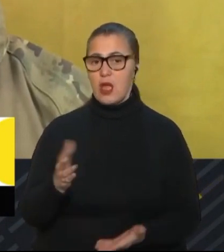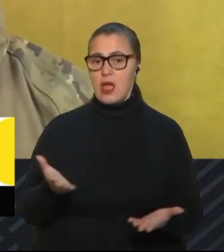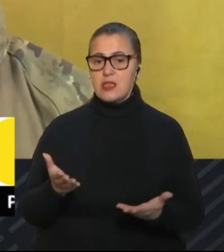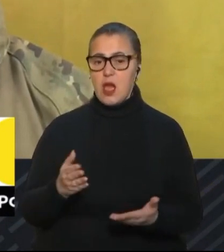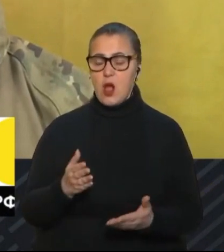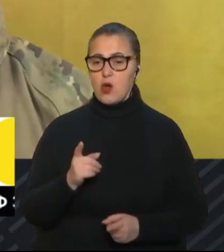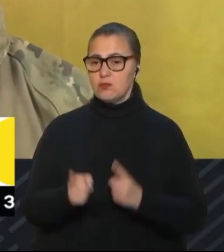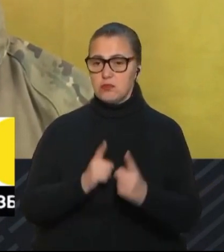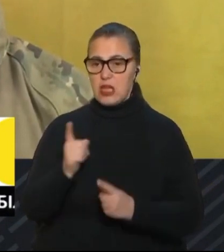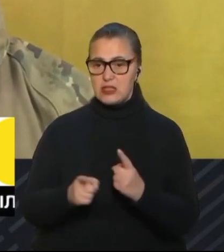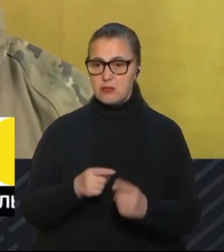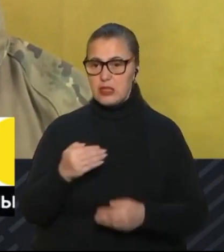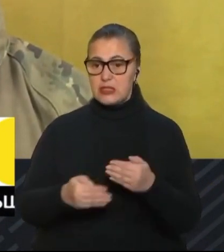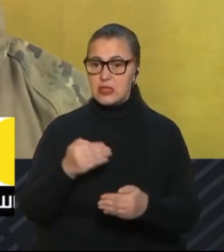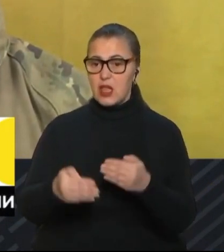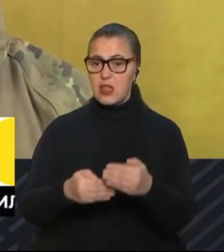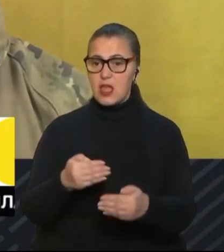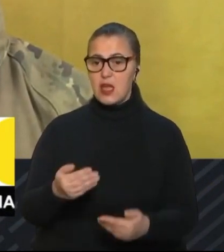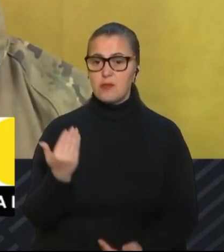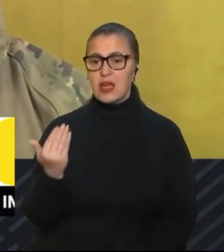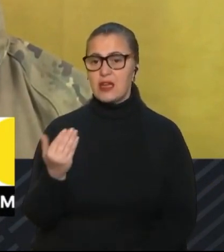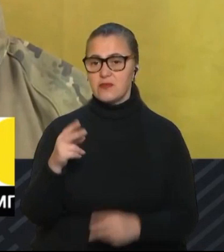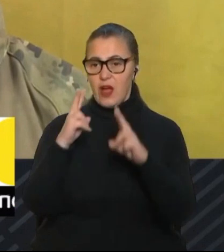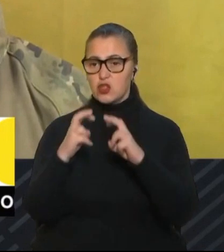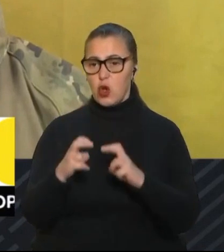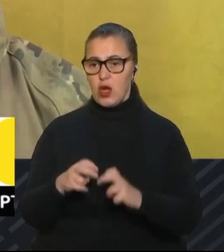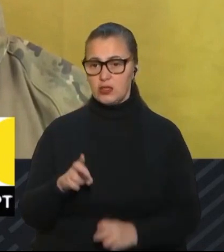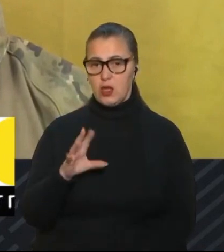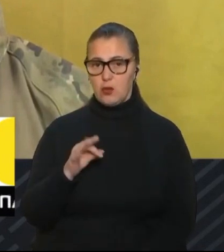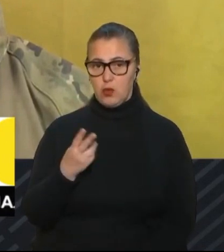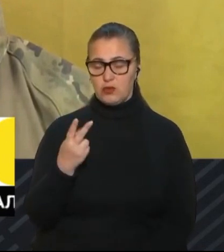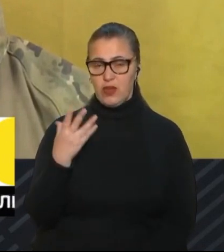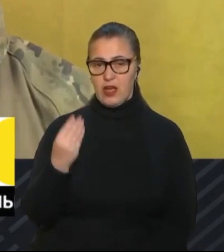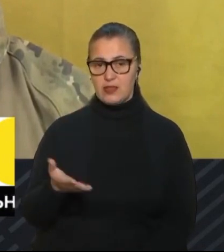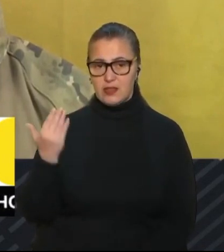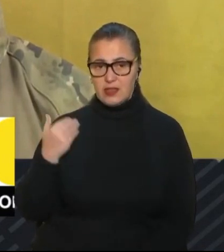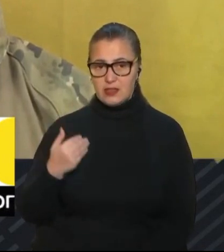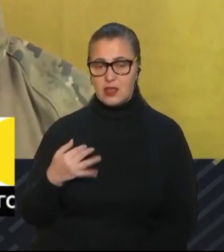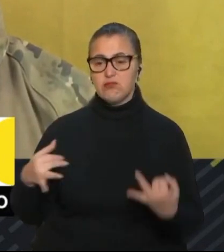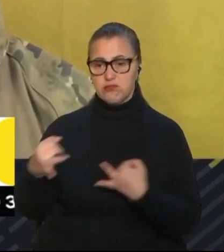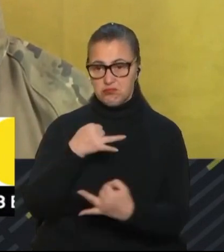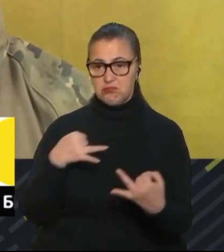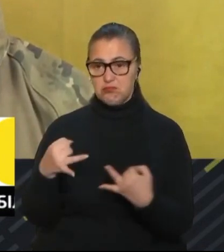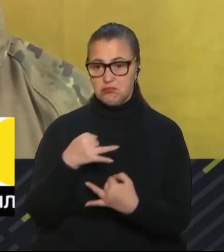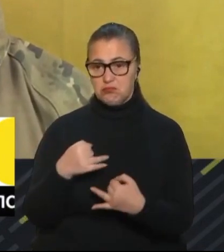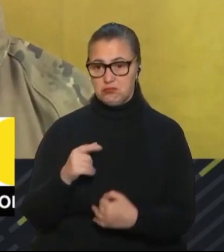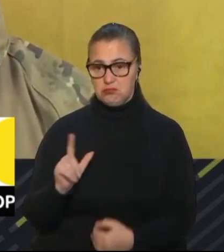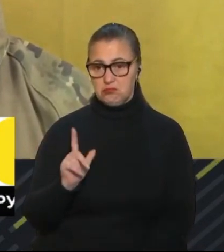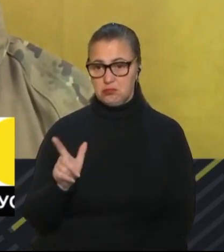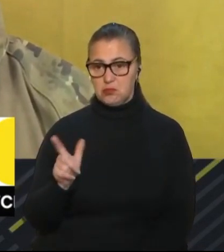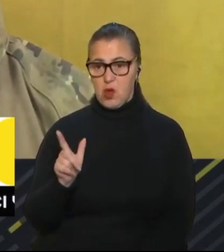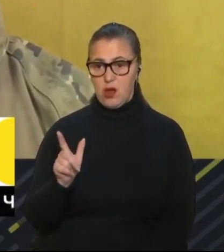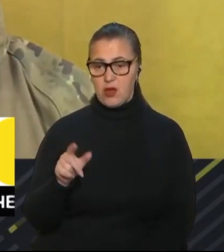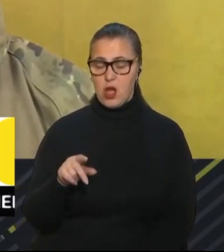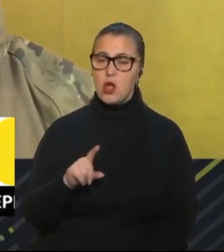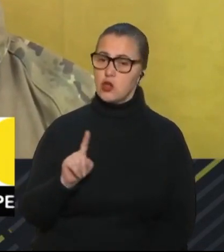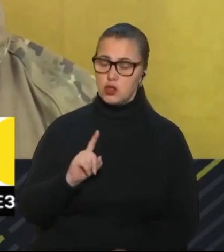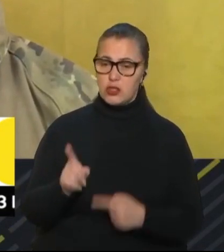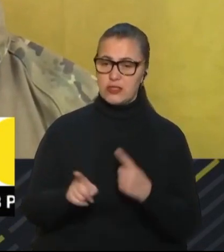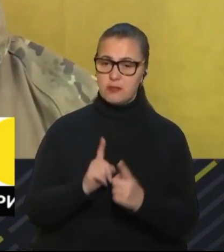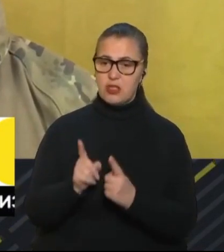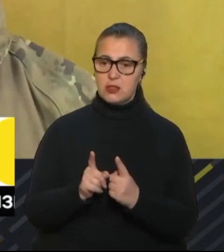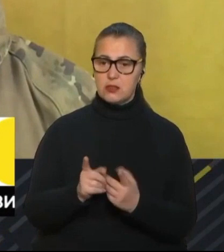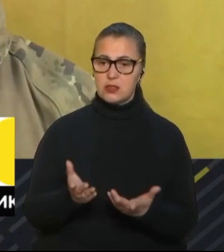динаміка з вашого аналізу, тому що буквально два дні тому ми вже говорили разом із вами в ефірі. Чи щось змінилось від того